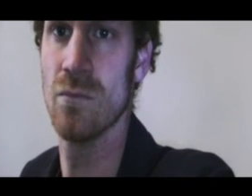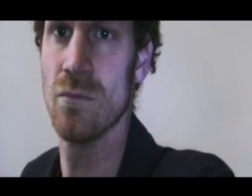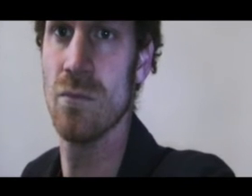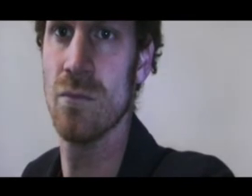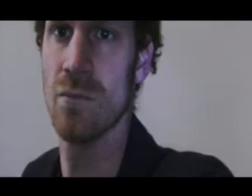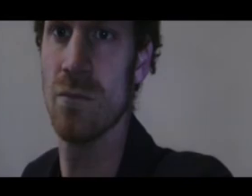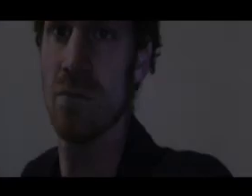France